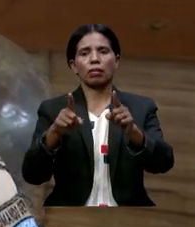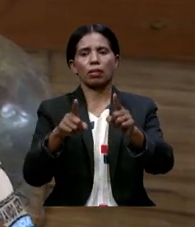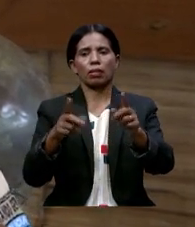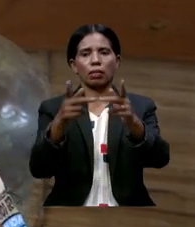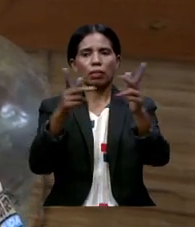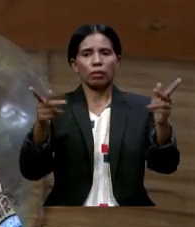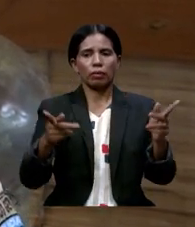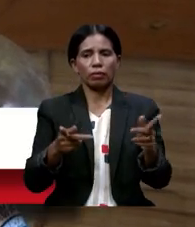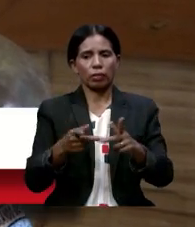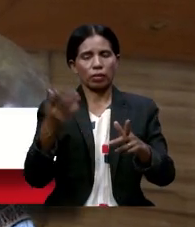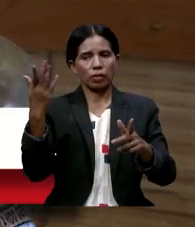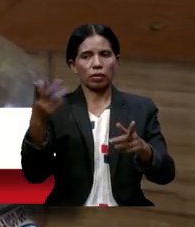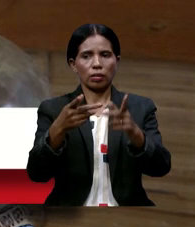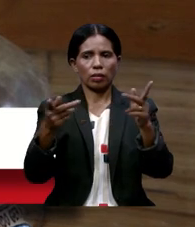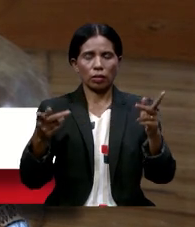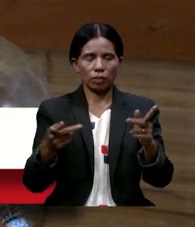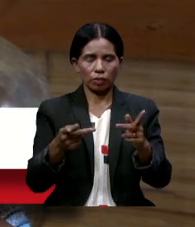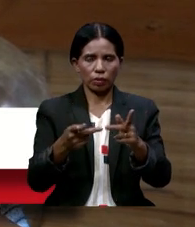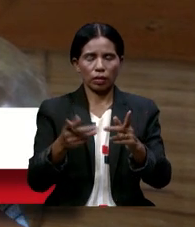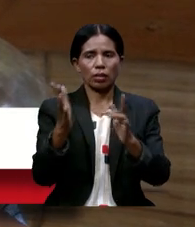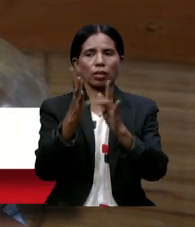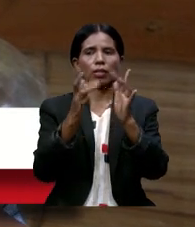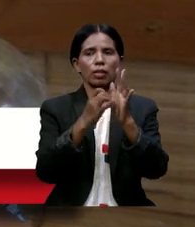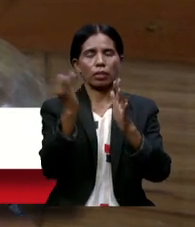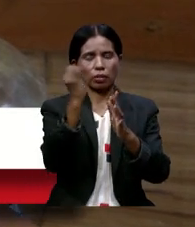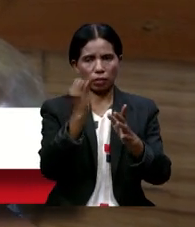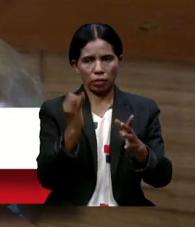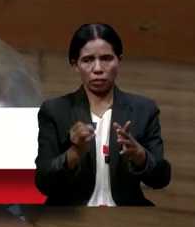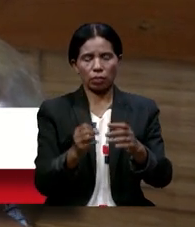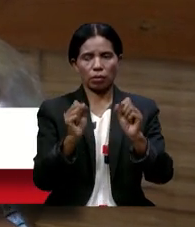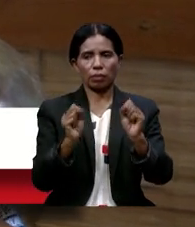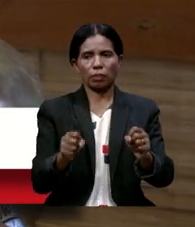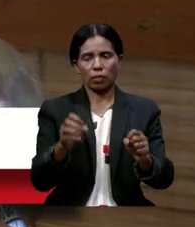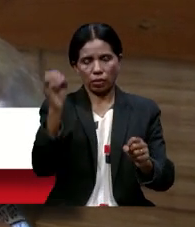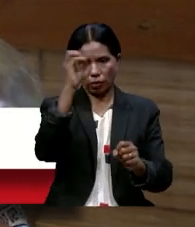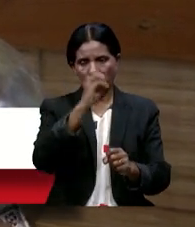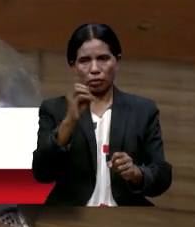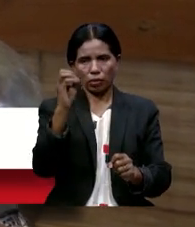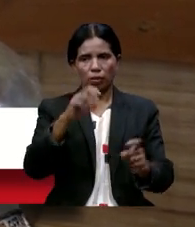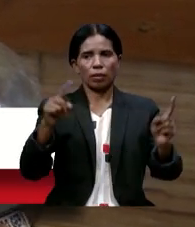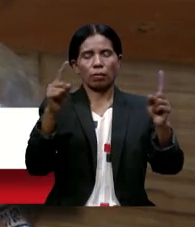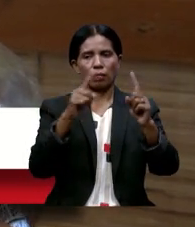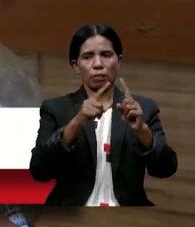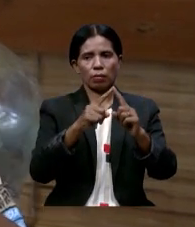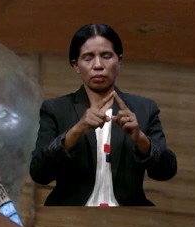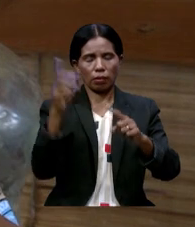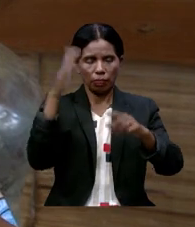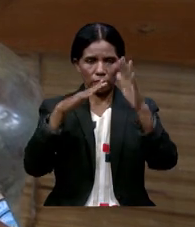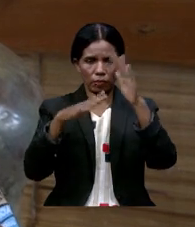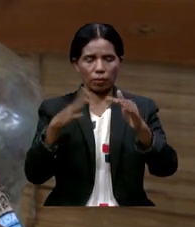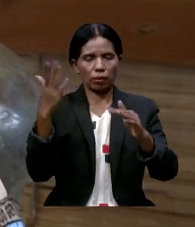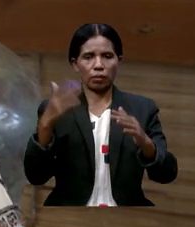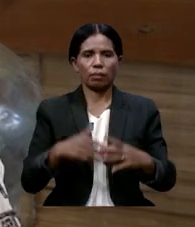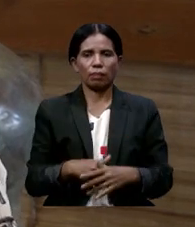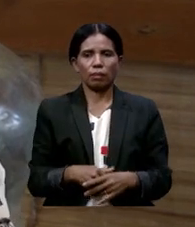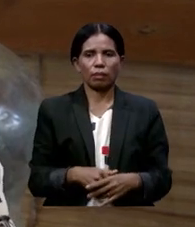fatin acontecimentos, iha área branca ni nia. Hodi bele observa baia ini acontecimentos ne e ao mesmo bele